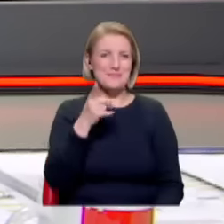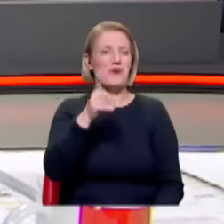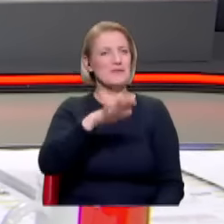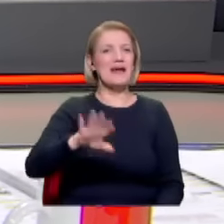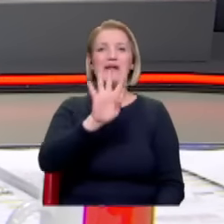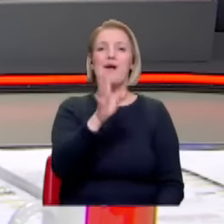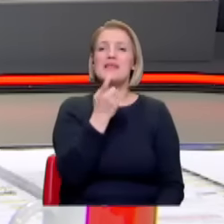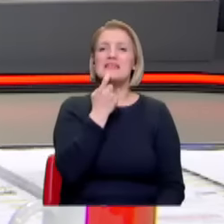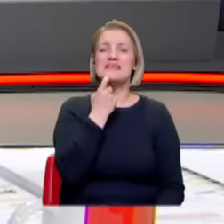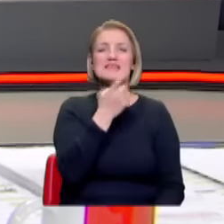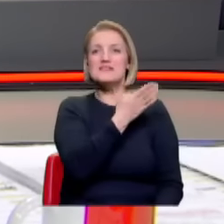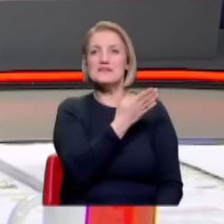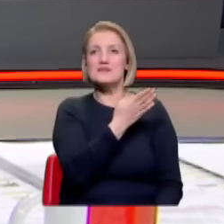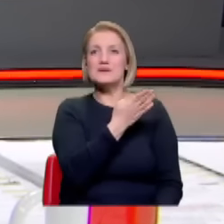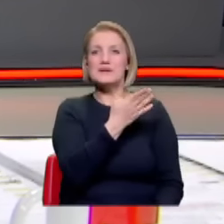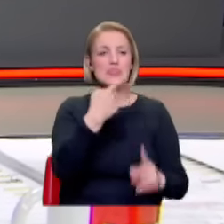onlar 4 yıl, bizimki 23 yıl.